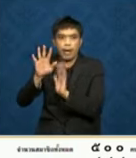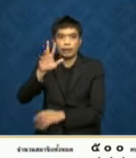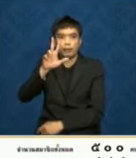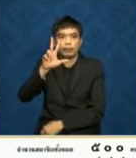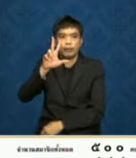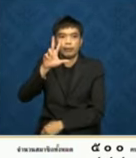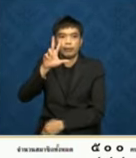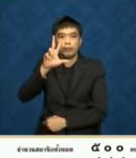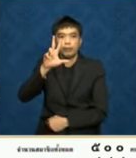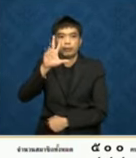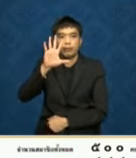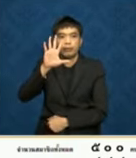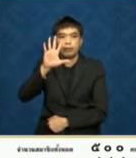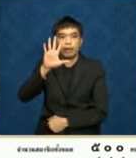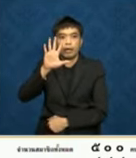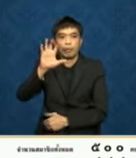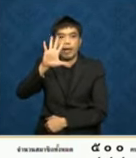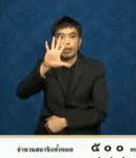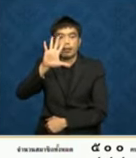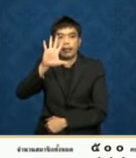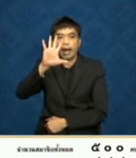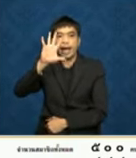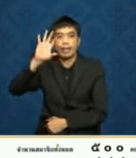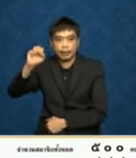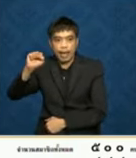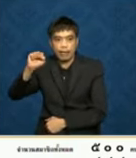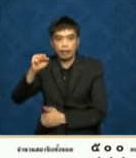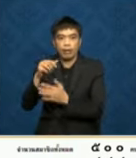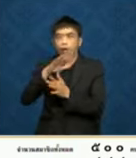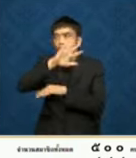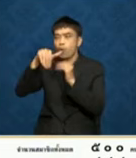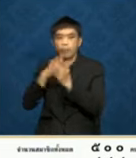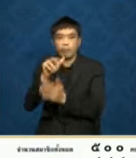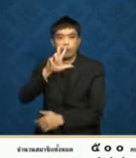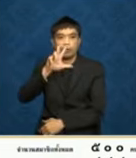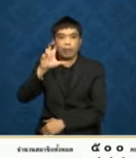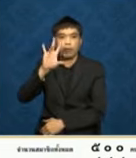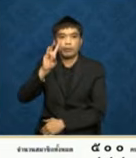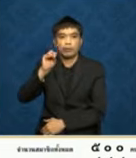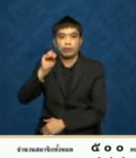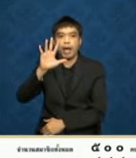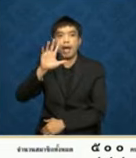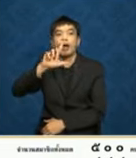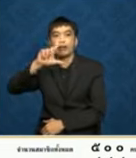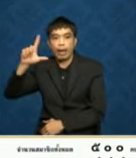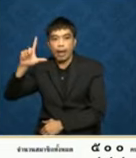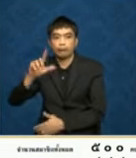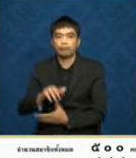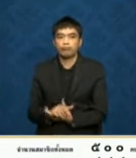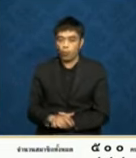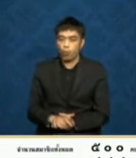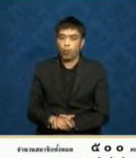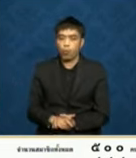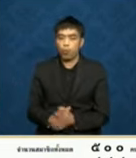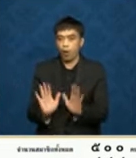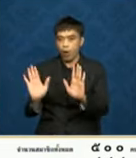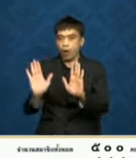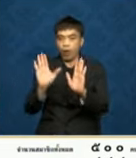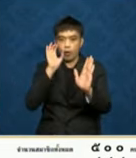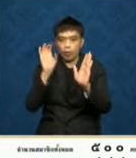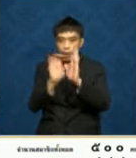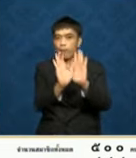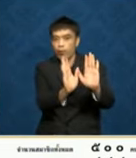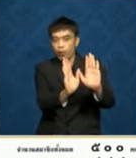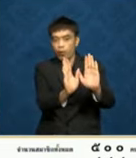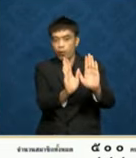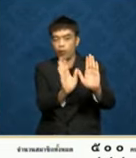งบประมาณ 375, รวมก 2 ก้อนก ประมาณ 700,000ผมขอภัครฟาปนี้ไ้ก่อนเดี๋ยวกลับมาให